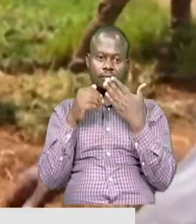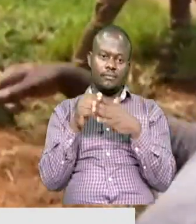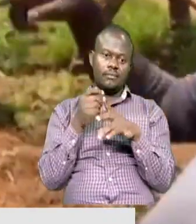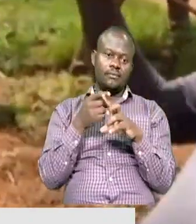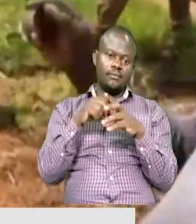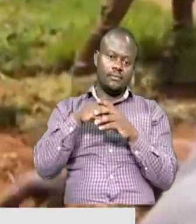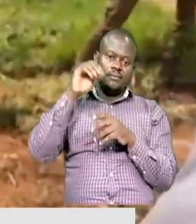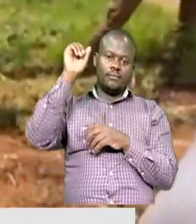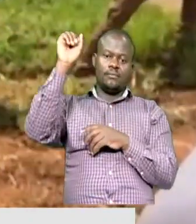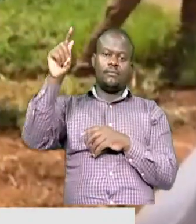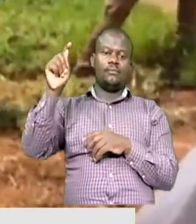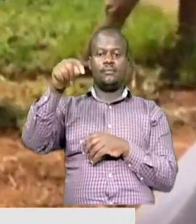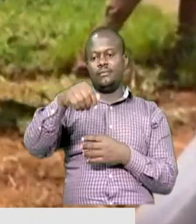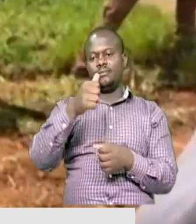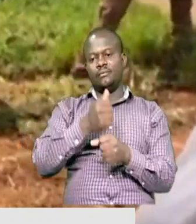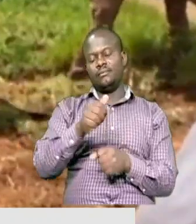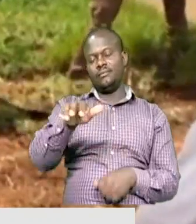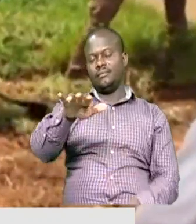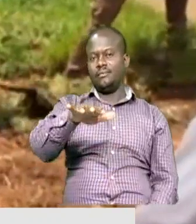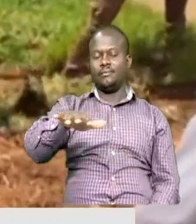hirya naho tuze tuhakora